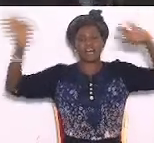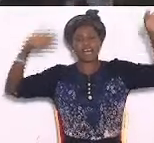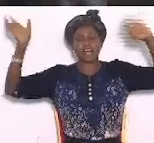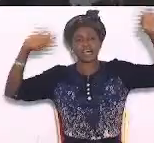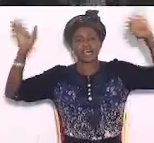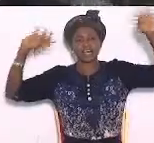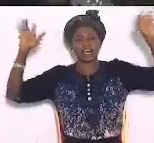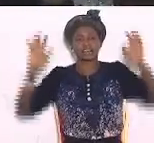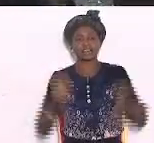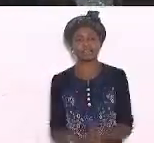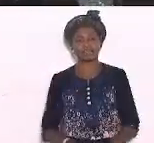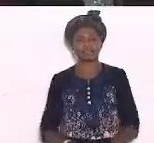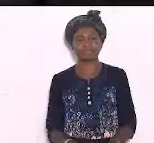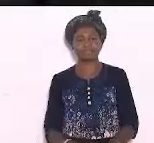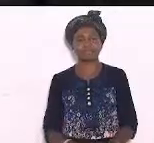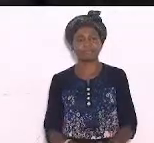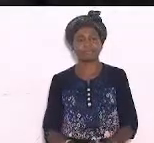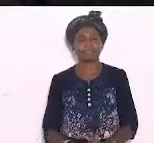neighbor